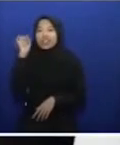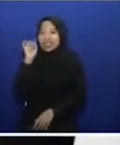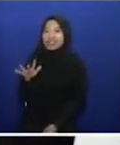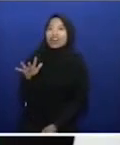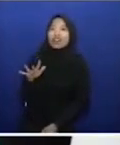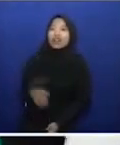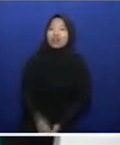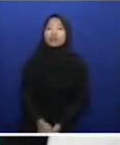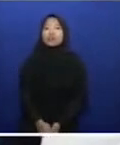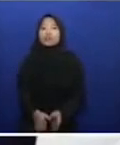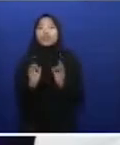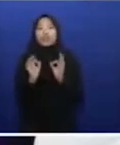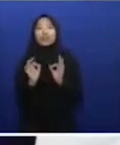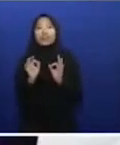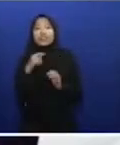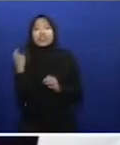Maumere saja.